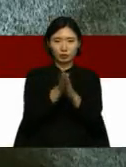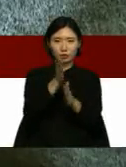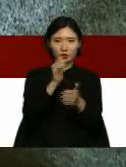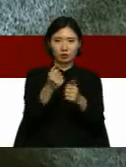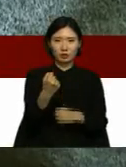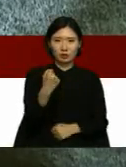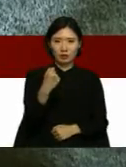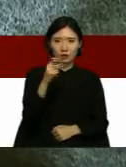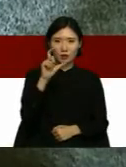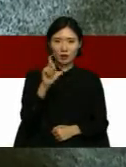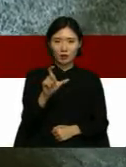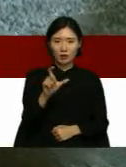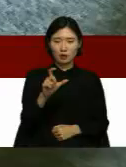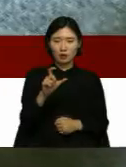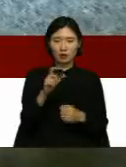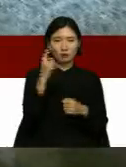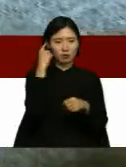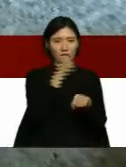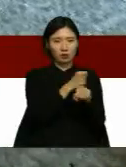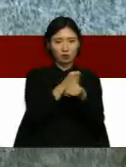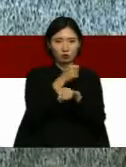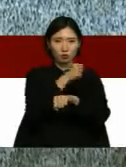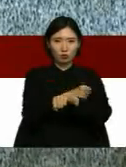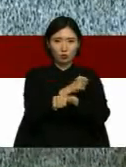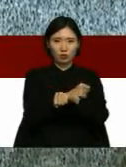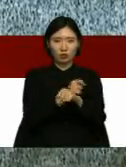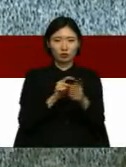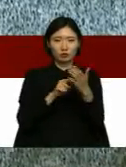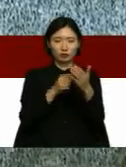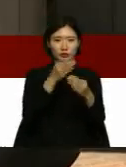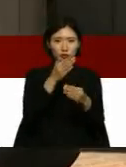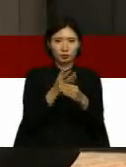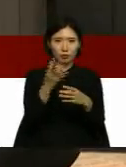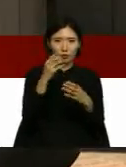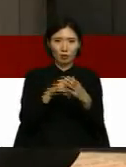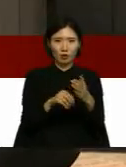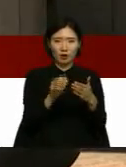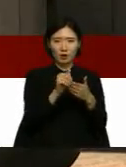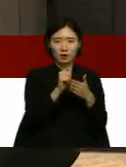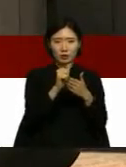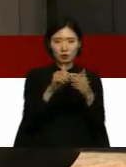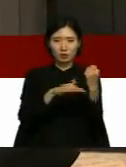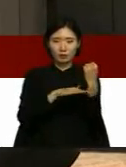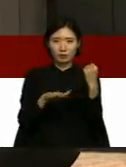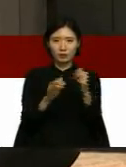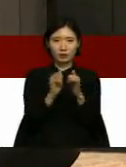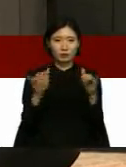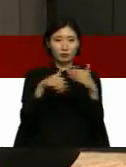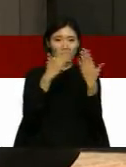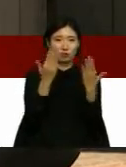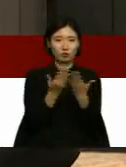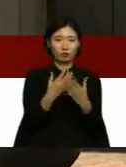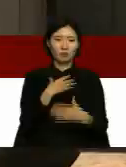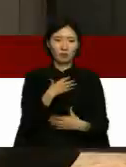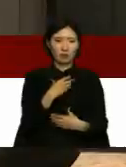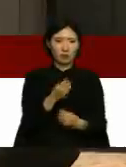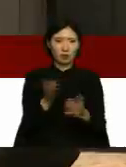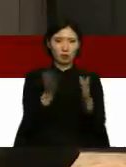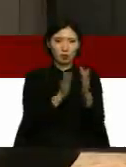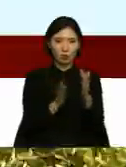경쟁력 강화 차원의 용역을 추진 중이라고 전했습니다 해당 가이드라인에 는 시민 모두가 편리하게